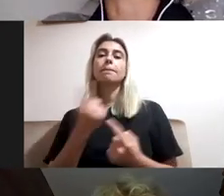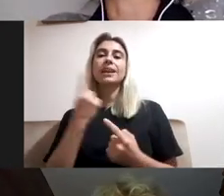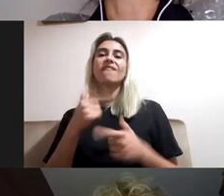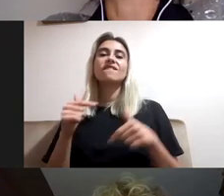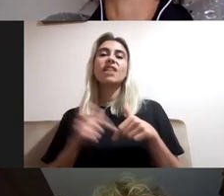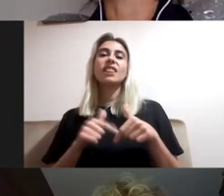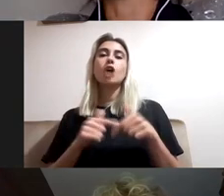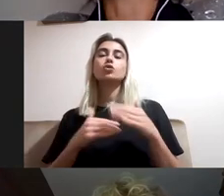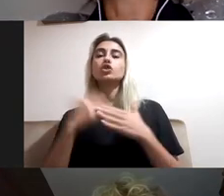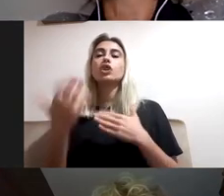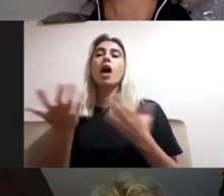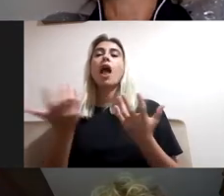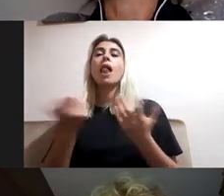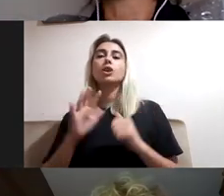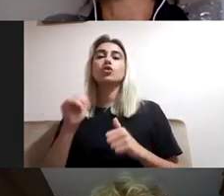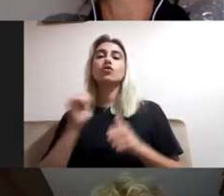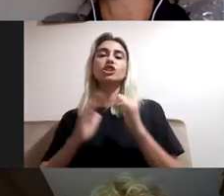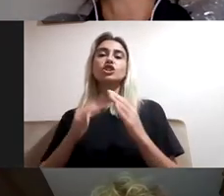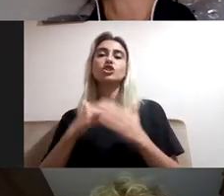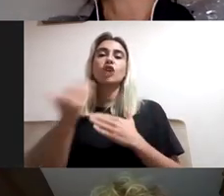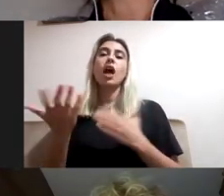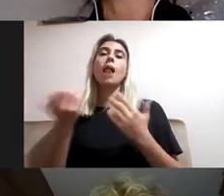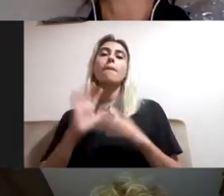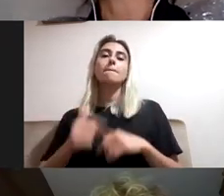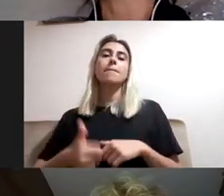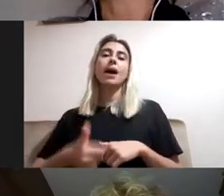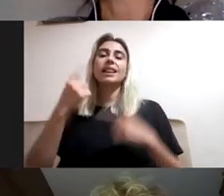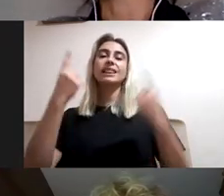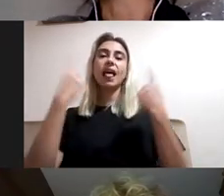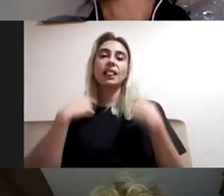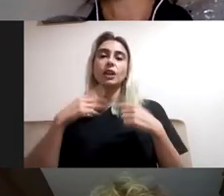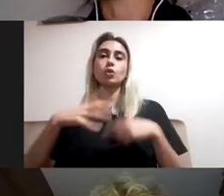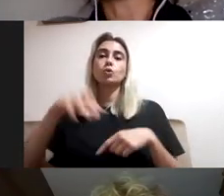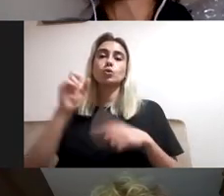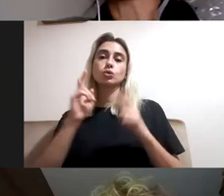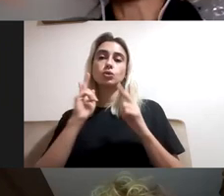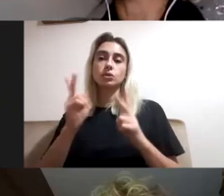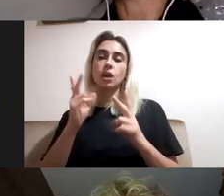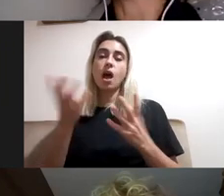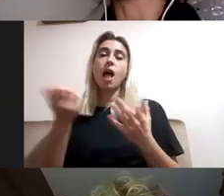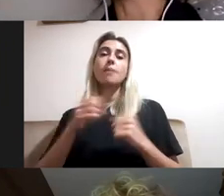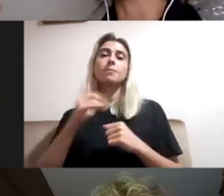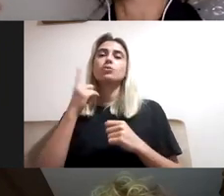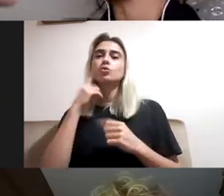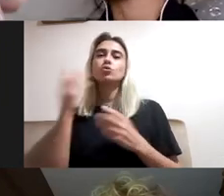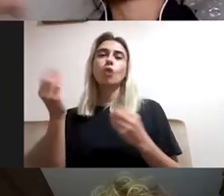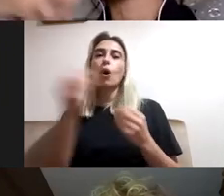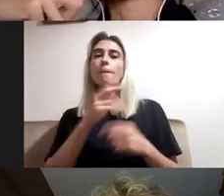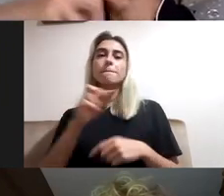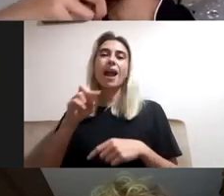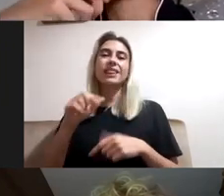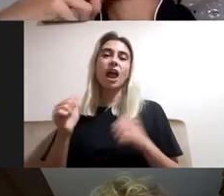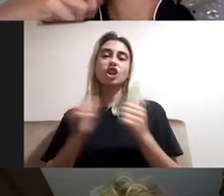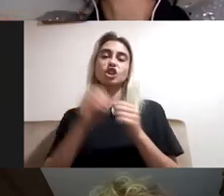federasyon dışına alamayız, üniversite dışına alamayız, bakanlığın yetkili kuruluşlarının dışına alamadığımız birçok partnerin içinde olması gereken